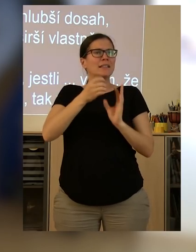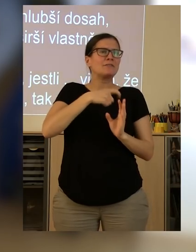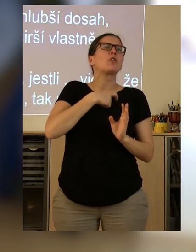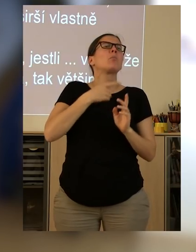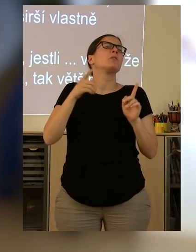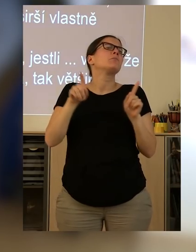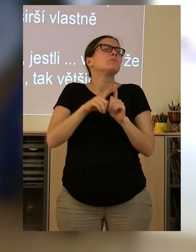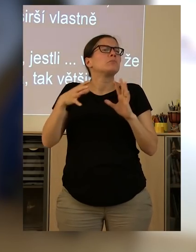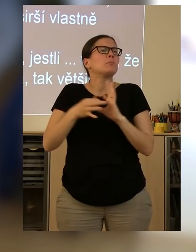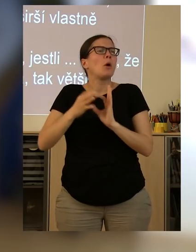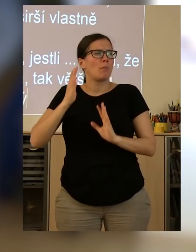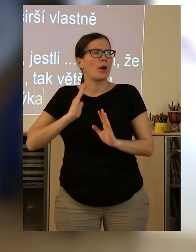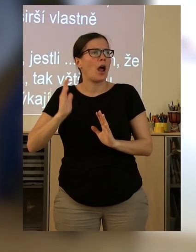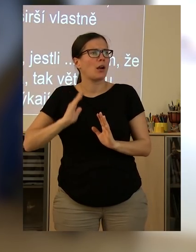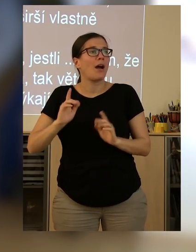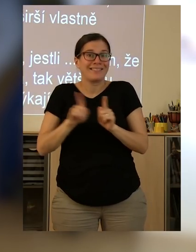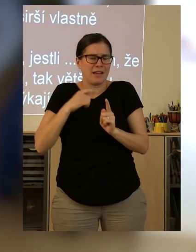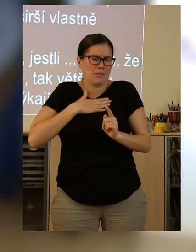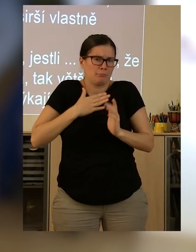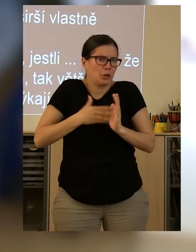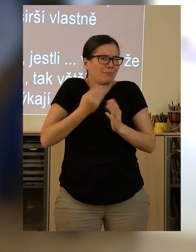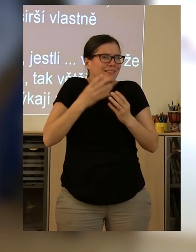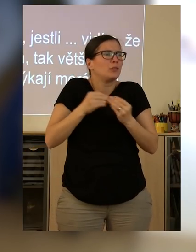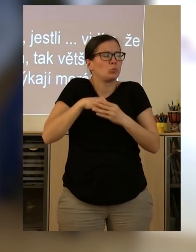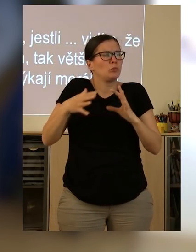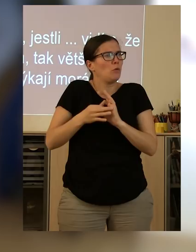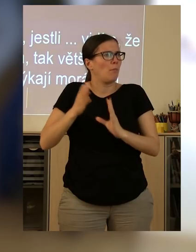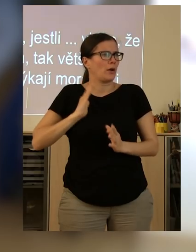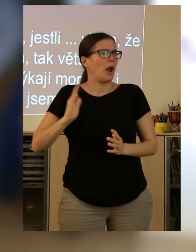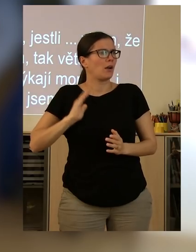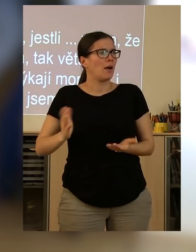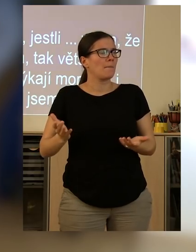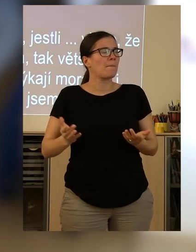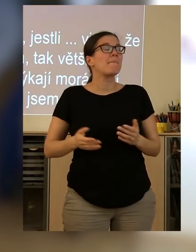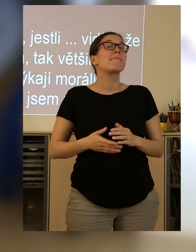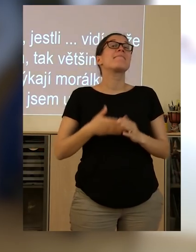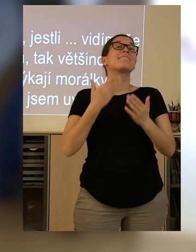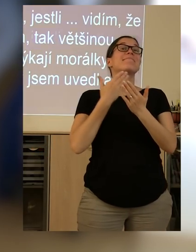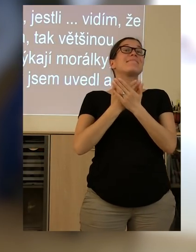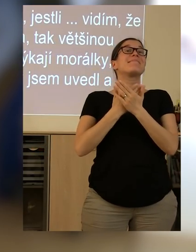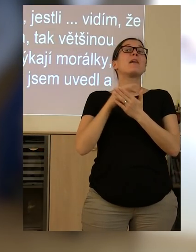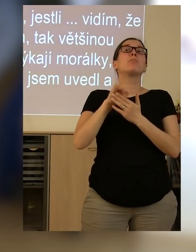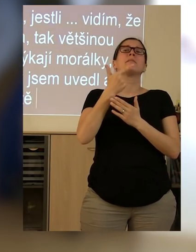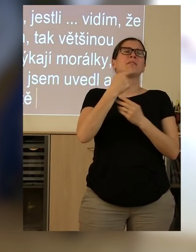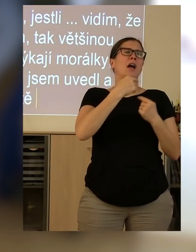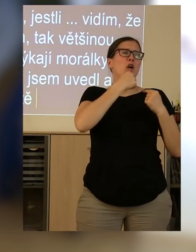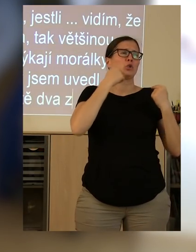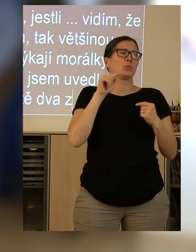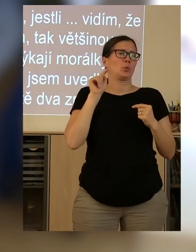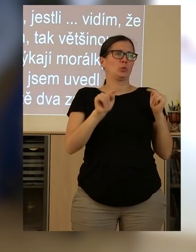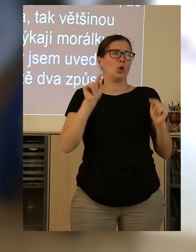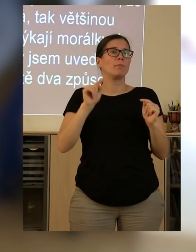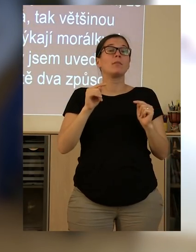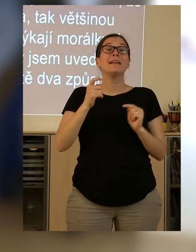ten příklad, který jsem uvedl, se týká morálky. A existují v podstatě dva způsoby, jak se vyrovnat s